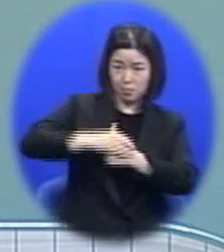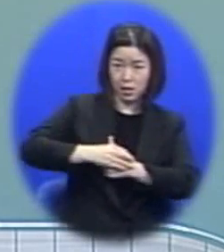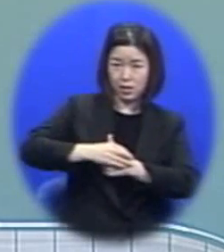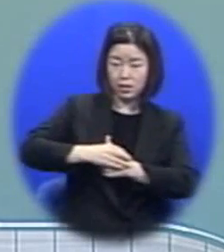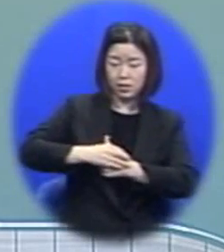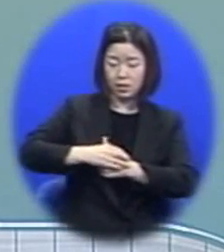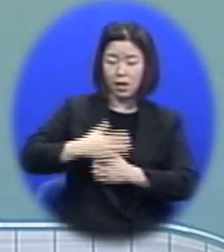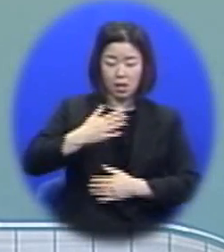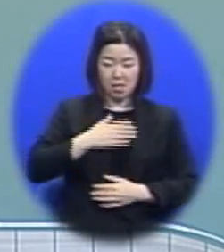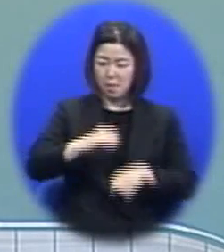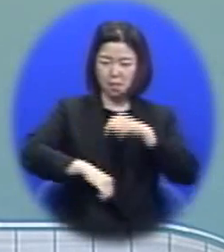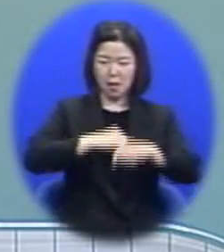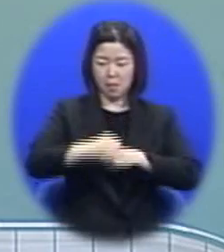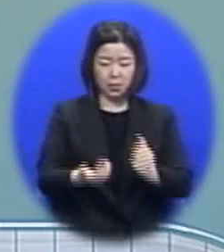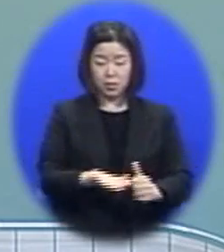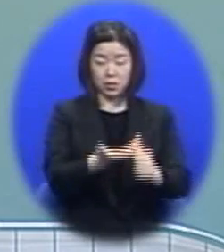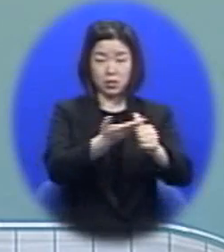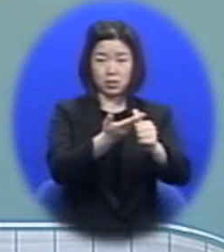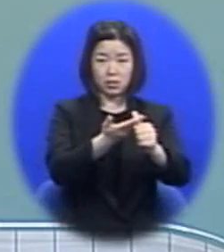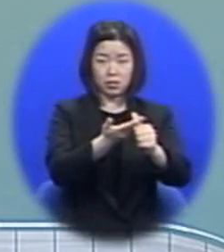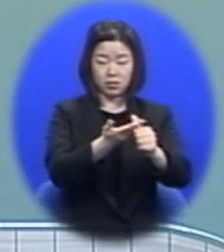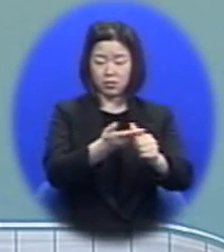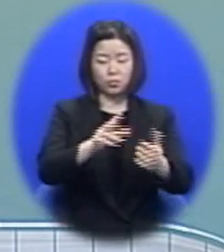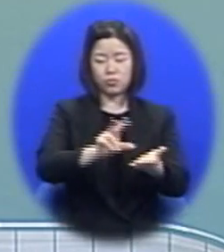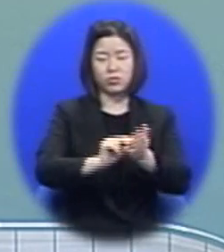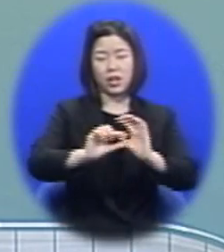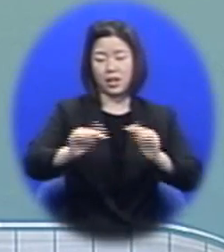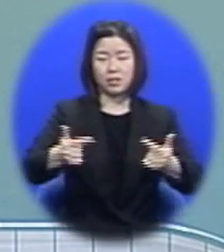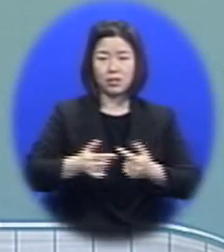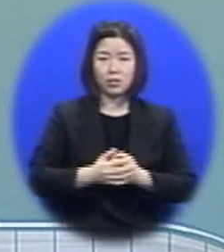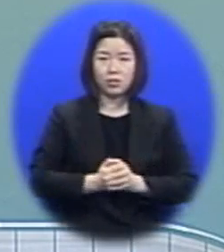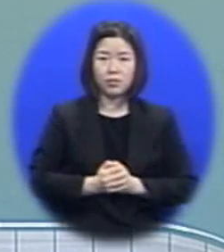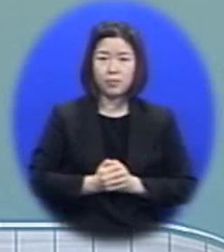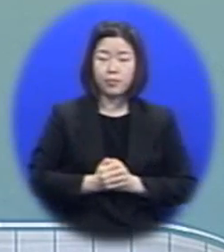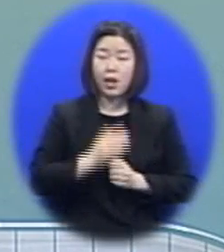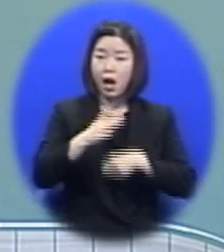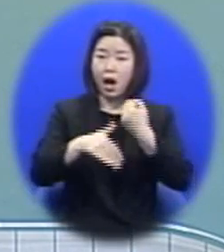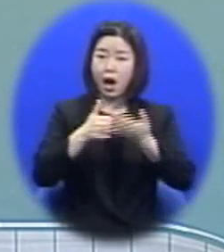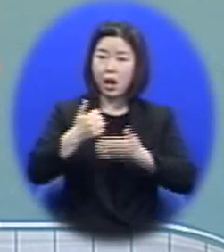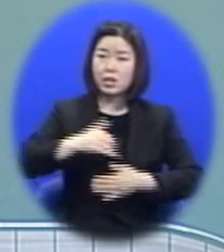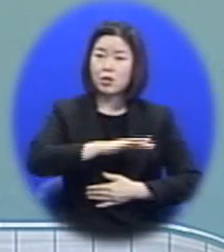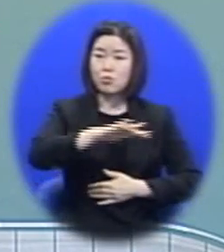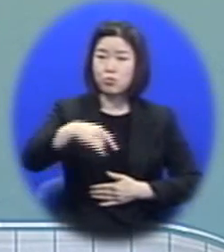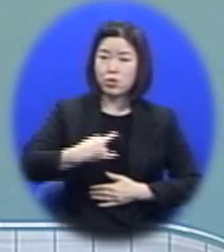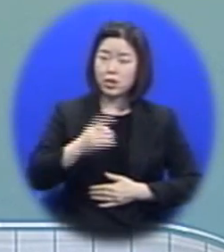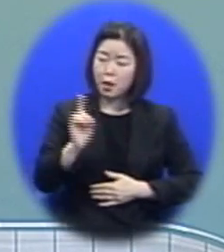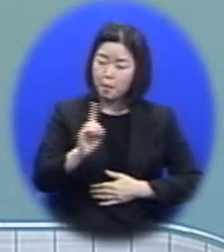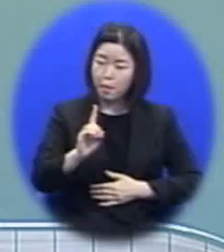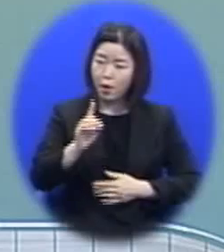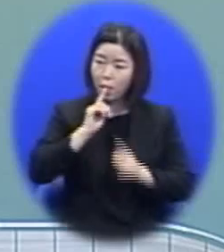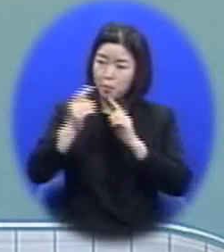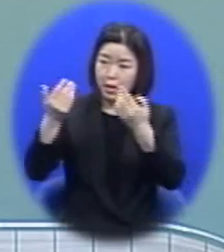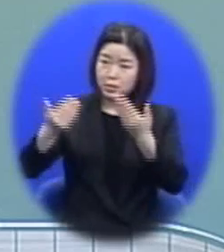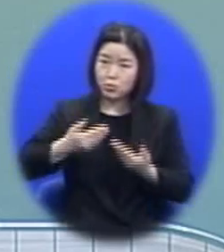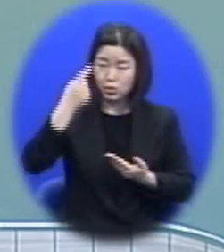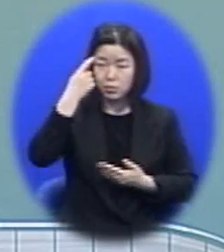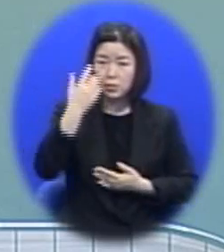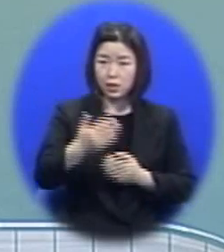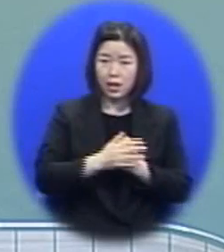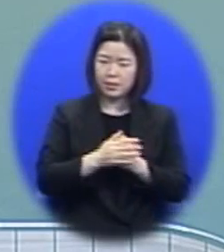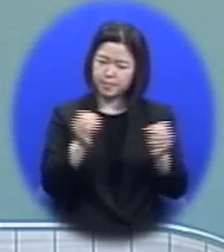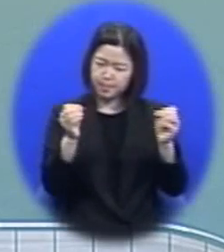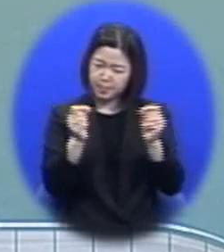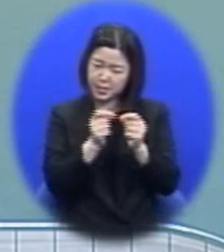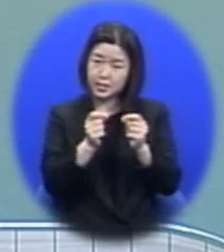부모가 마음대로 길러서 된다 존재가 아니라는 겁니다 하나님께서 우리에게 뭐라고 말씀하십니까 아주 짧은